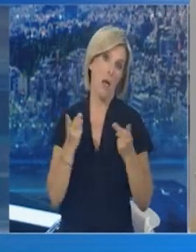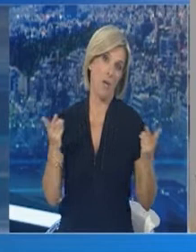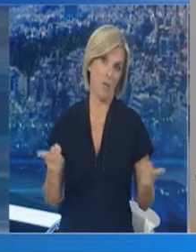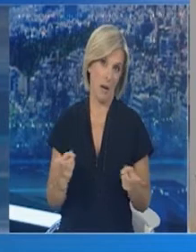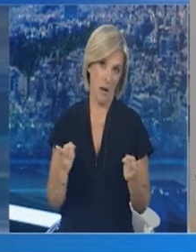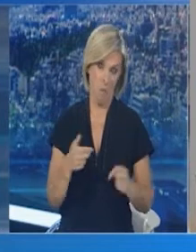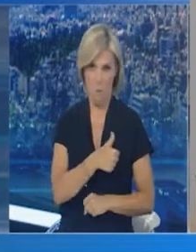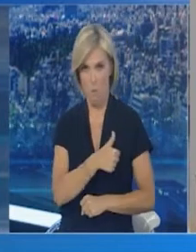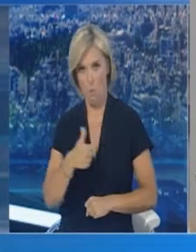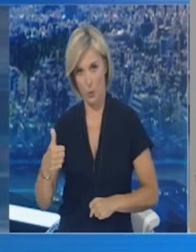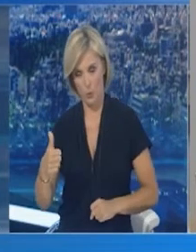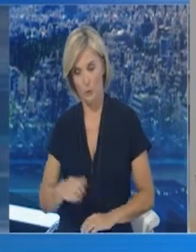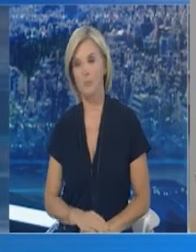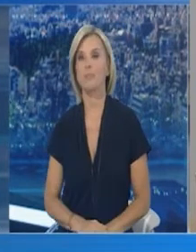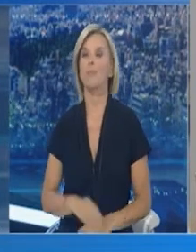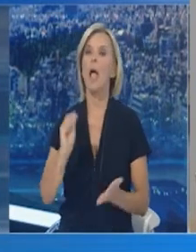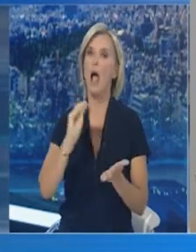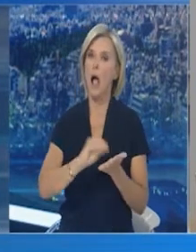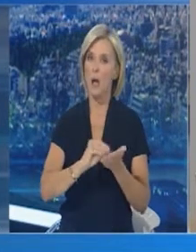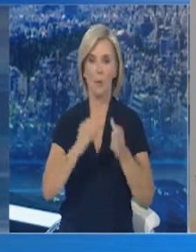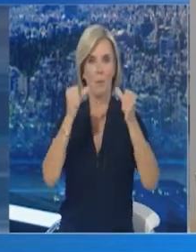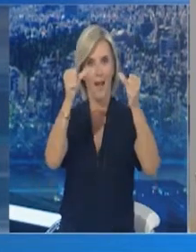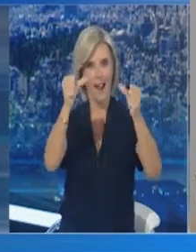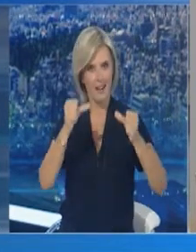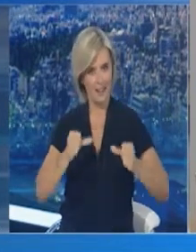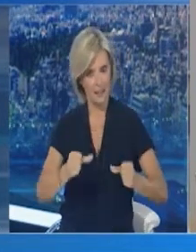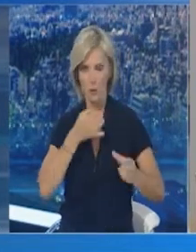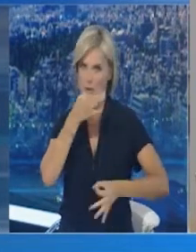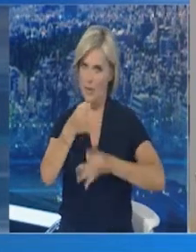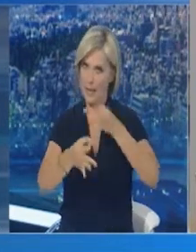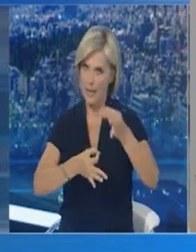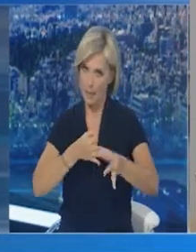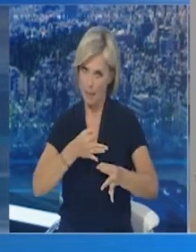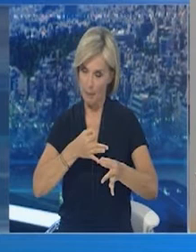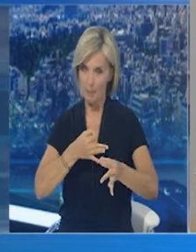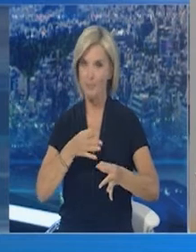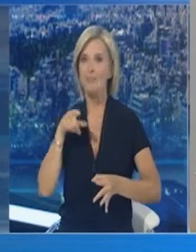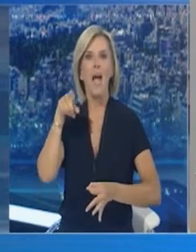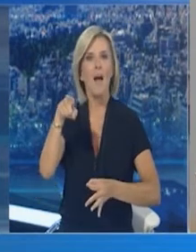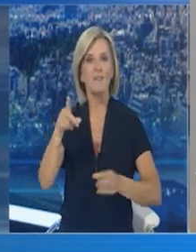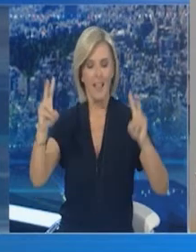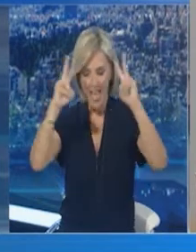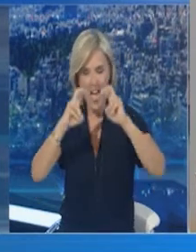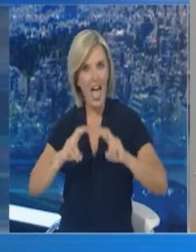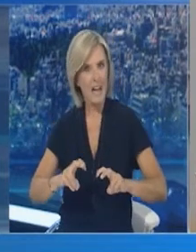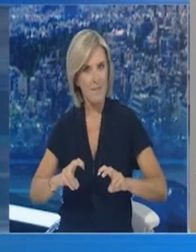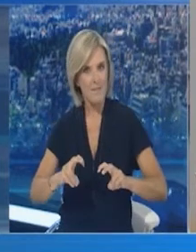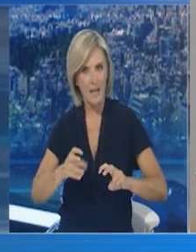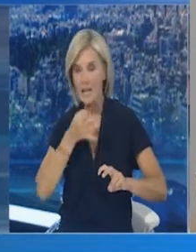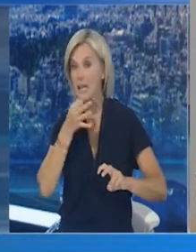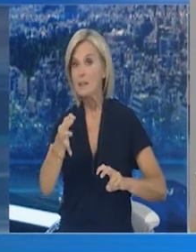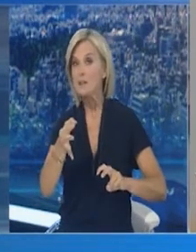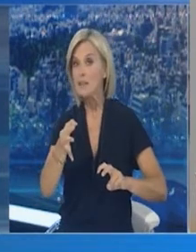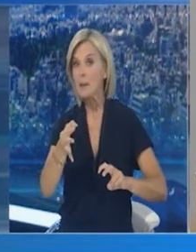ανακοίνωση αναφέρεται ότι λόγω του σχετικά μικρού αριθμού των παιδιών δεν μπορούν